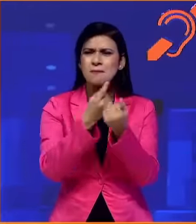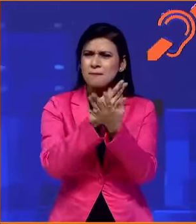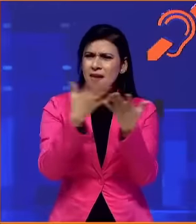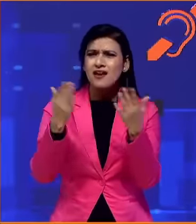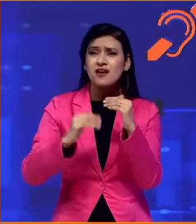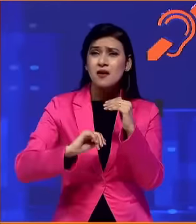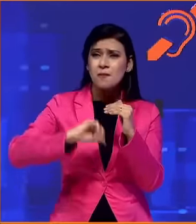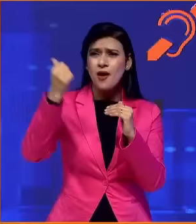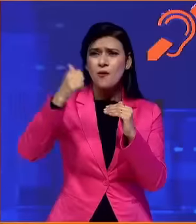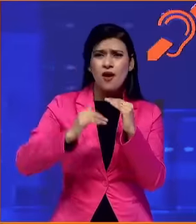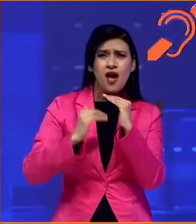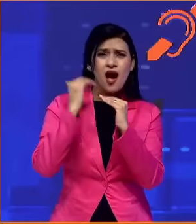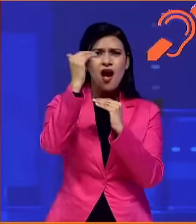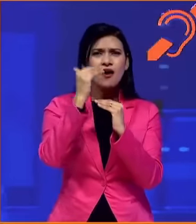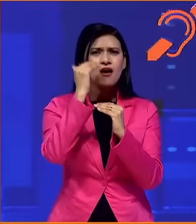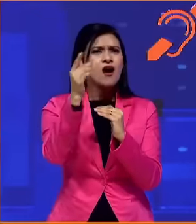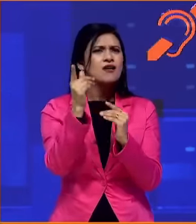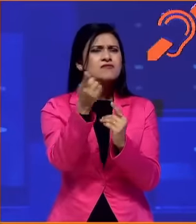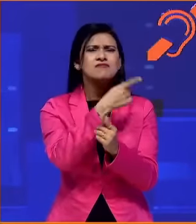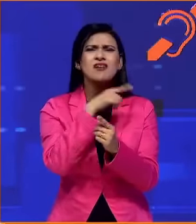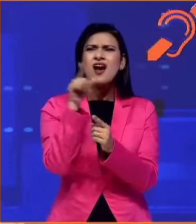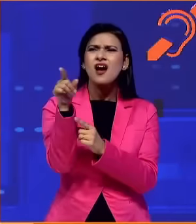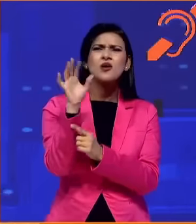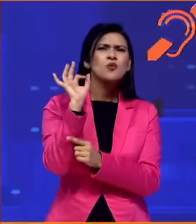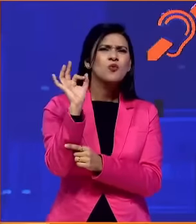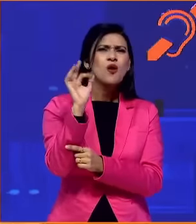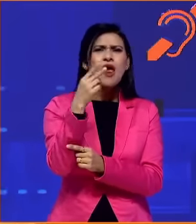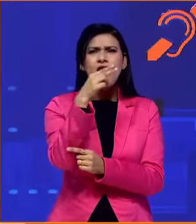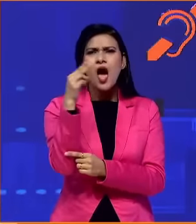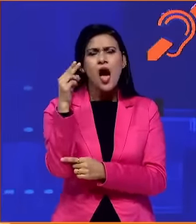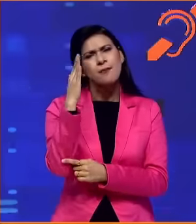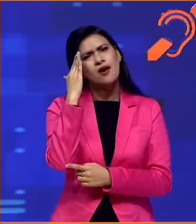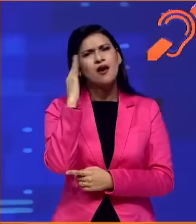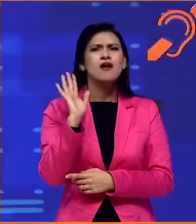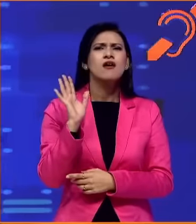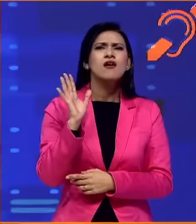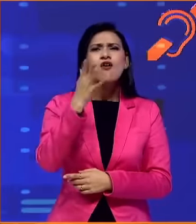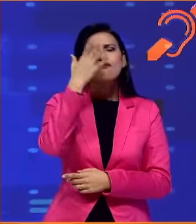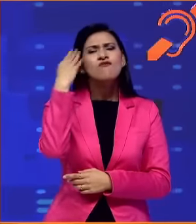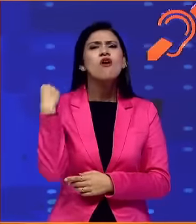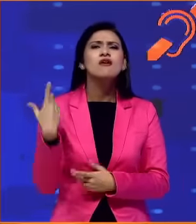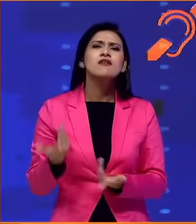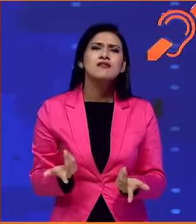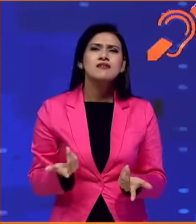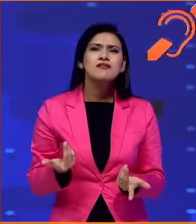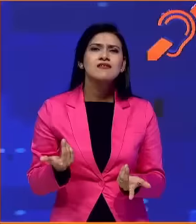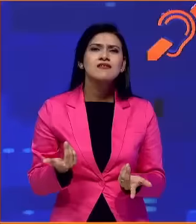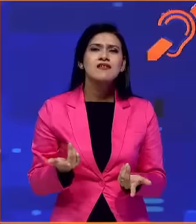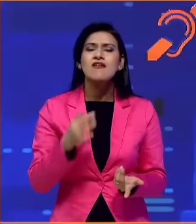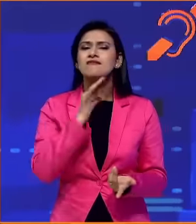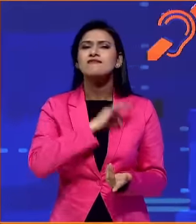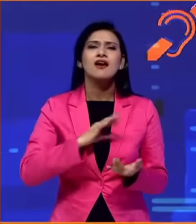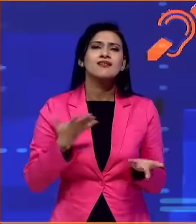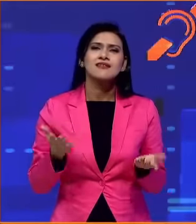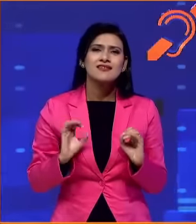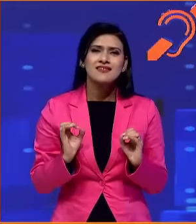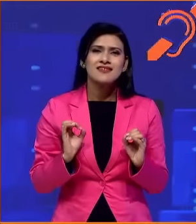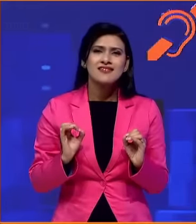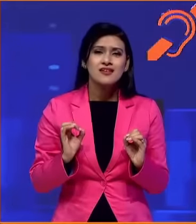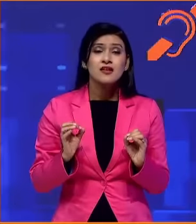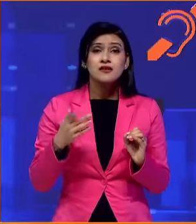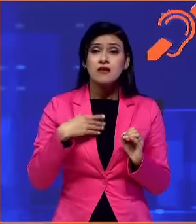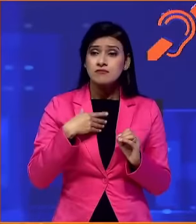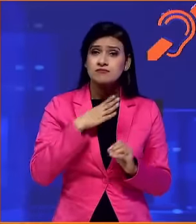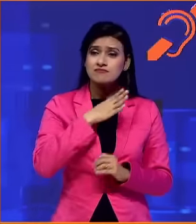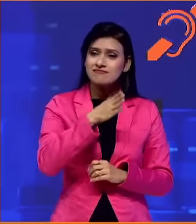पदोंपरबैठेहैं। कोईउनकेबारेमेंनहींपूछता;लोगोंकोतो उनकेनामतकयादनहींरहते।इसलिए,कमसेकमयह ईश्वरकीकृपाहैकिमैंजहाँभीजाताहूँ,मुझे लोगों